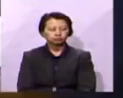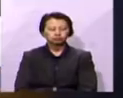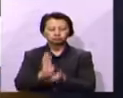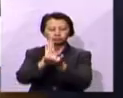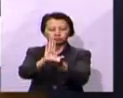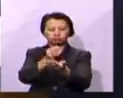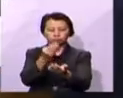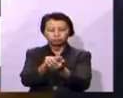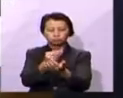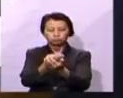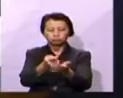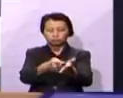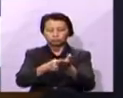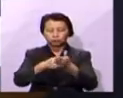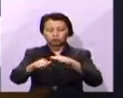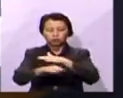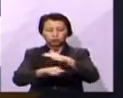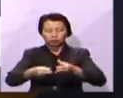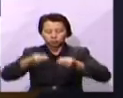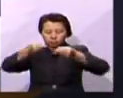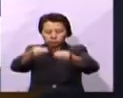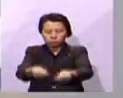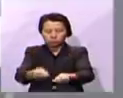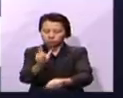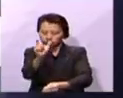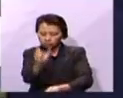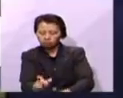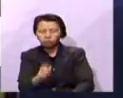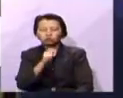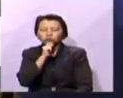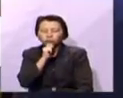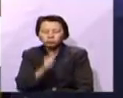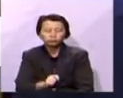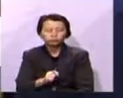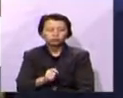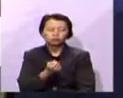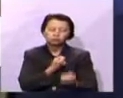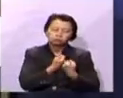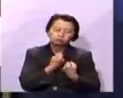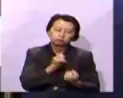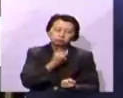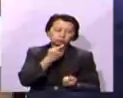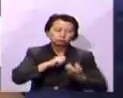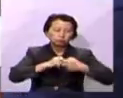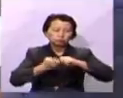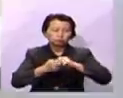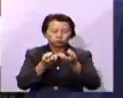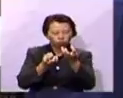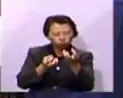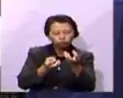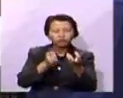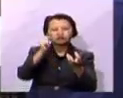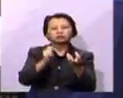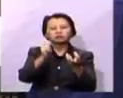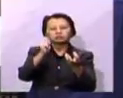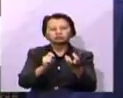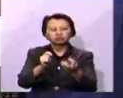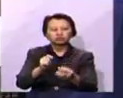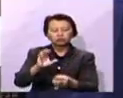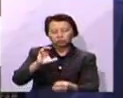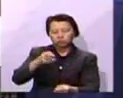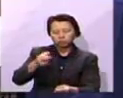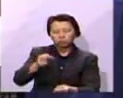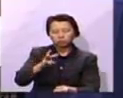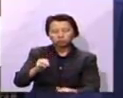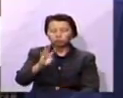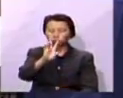Bantuan kewangan dan keperluan asas juga diberikan kepada seorang warga emas yang menderita akibat masalah pundi kencing. Chembai,